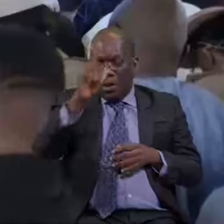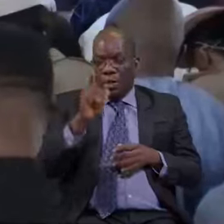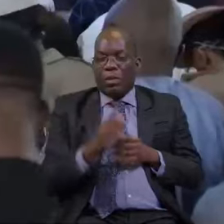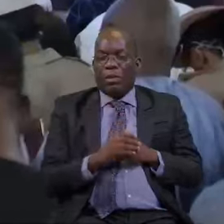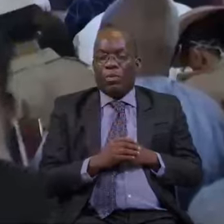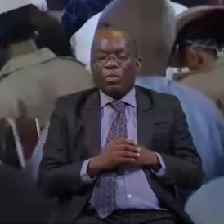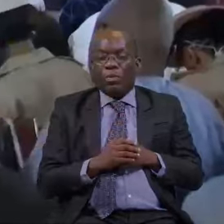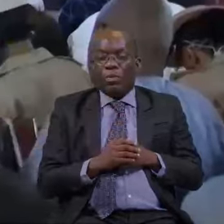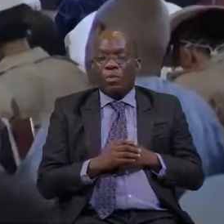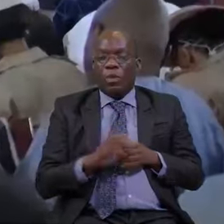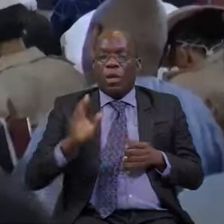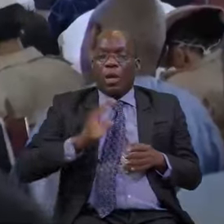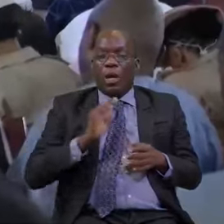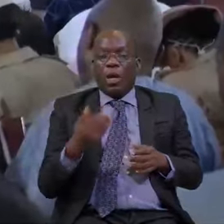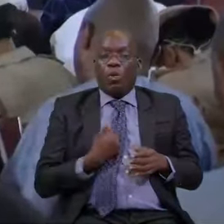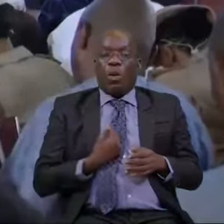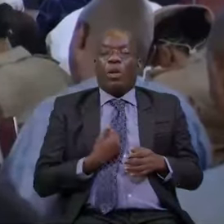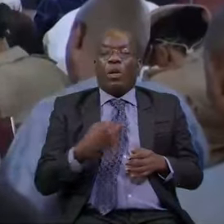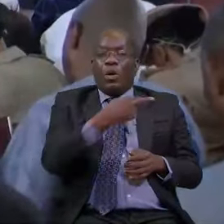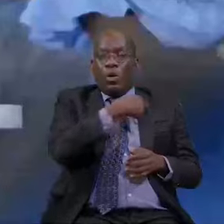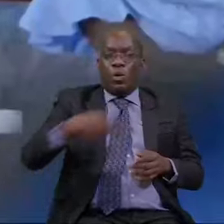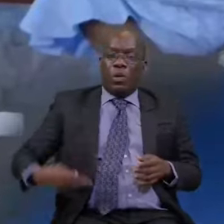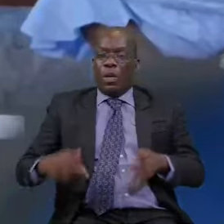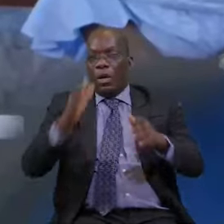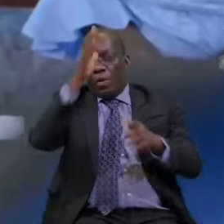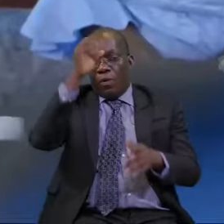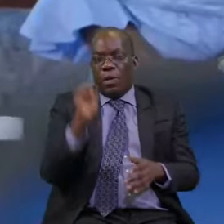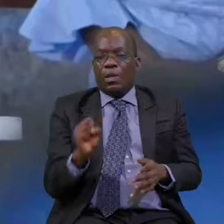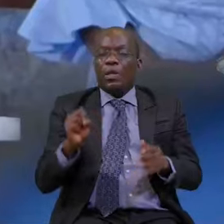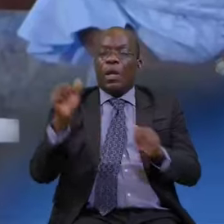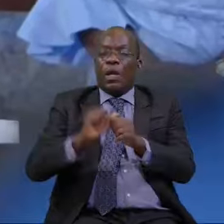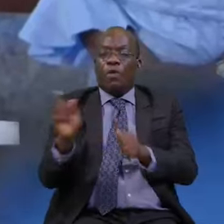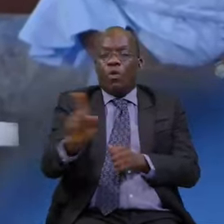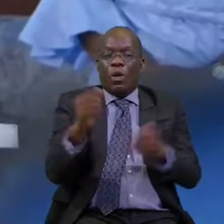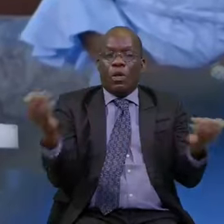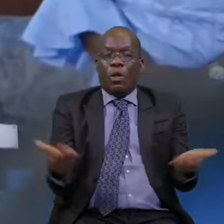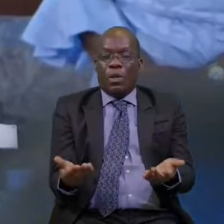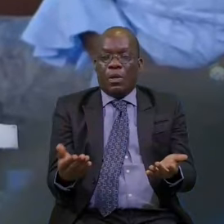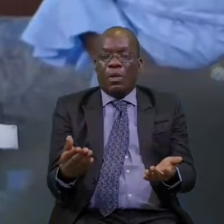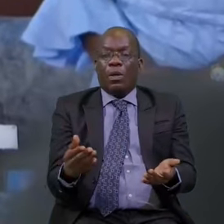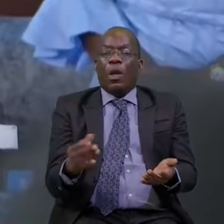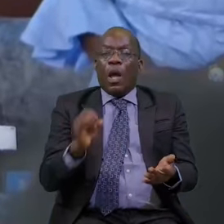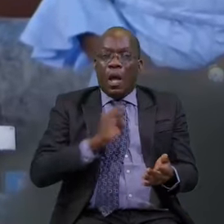Excellence, Monsieur le Gouverneur, les pères royaux et tout le monde ici,